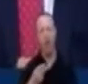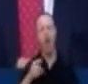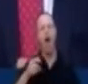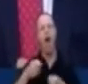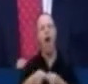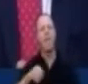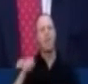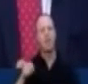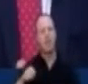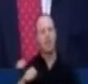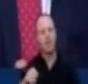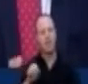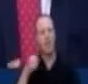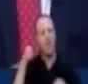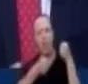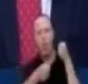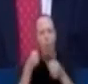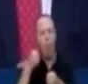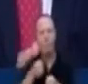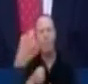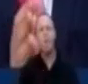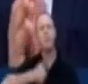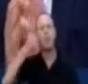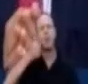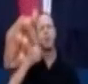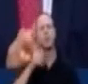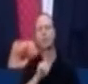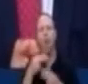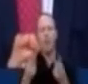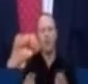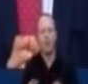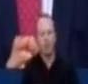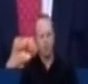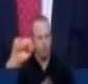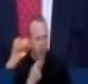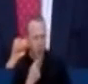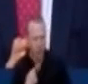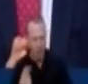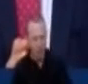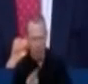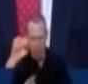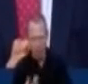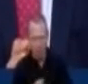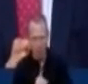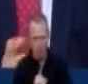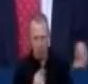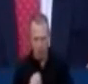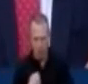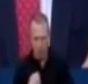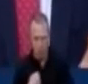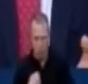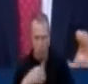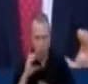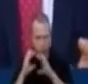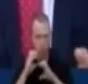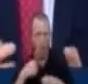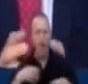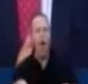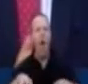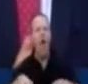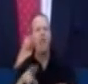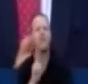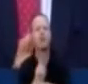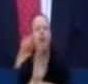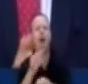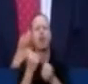ומנהיגים שאפשר לחוות בהם בלי שהם מגיבים. התרגלנו? מה זאת אומרת התרגלנו? אנחנו התקשורת, אנחנו כלבה, כמו שאומרים, הכלב השמירה